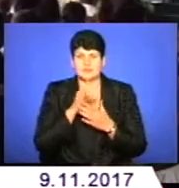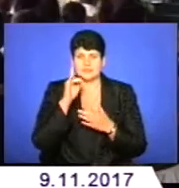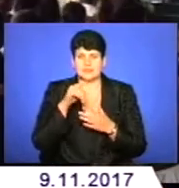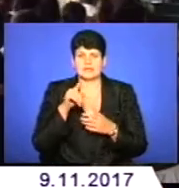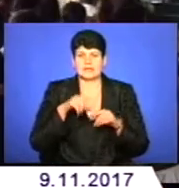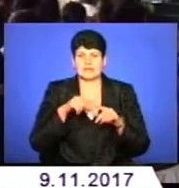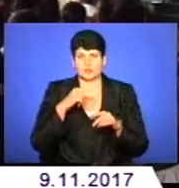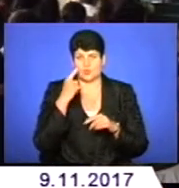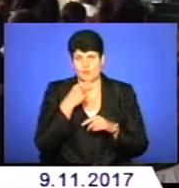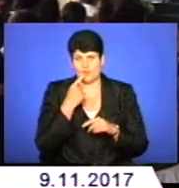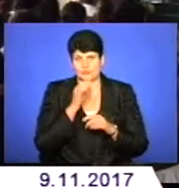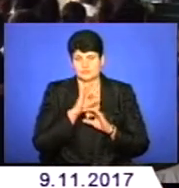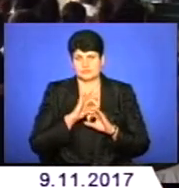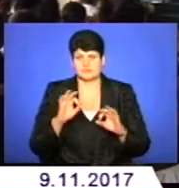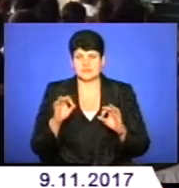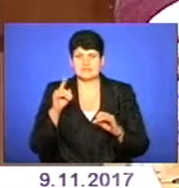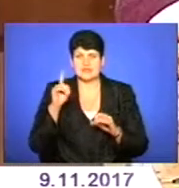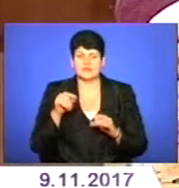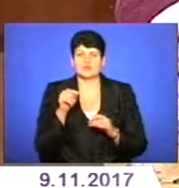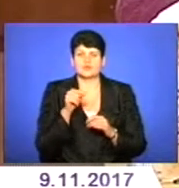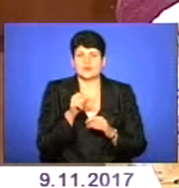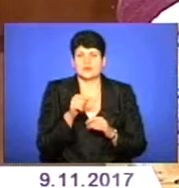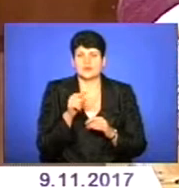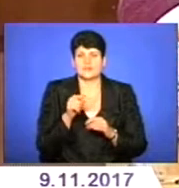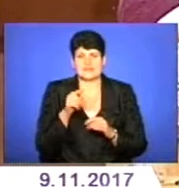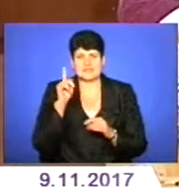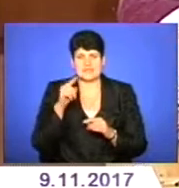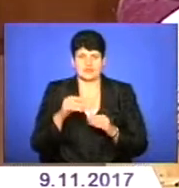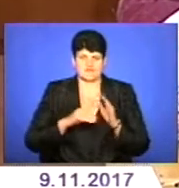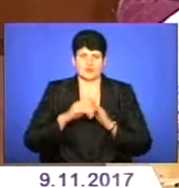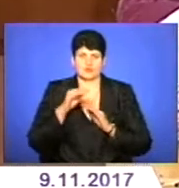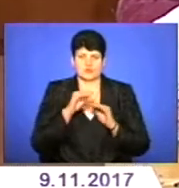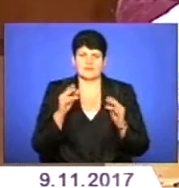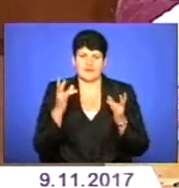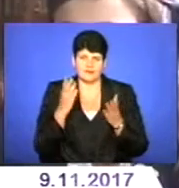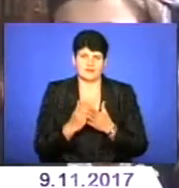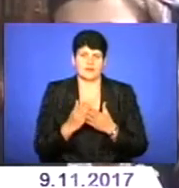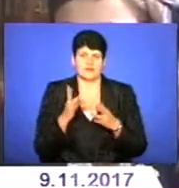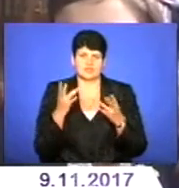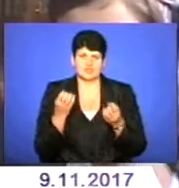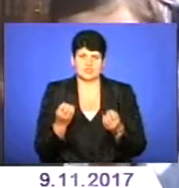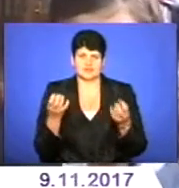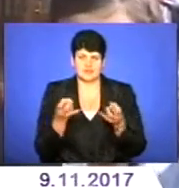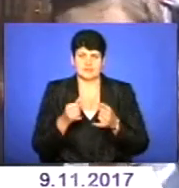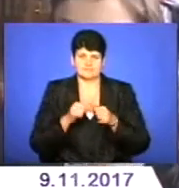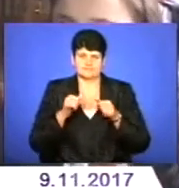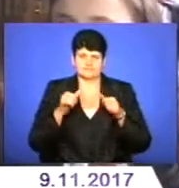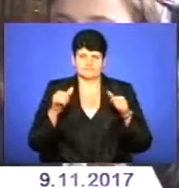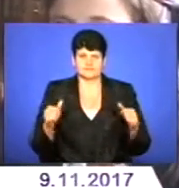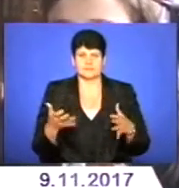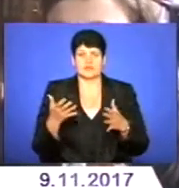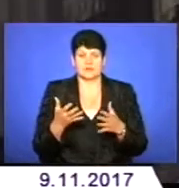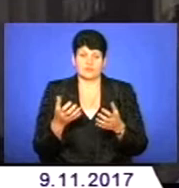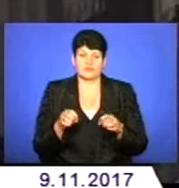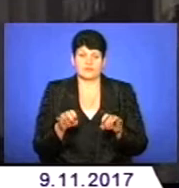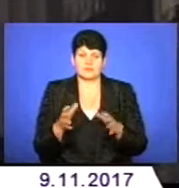мовою досконало. Вважає, що її знання доволі високого рівня. Однак є ще простір для особистісного росту, тому й вирішила взяти участь у